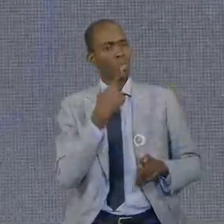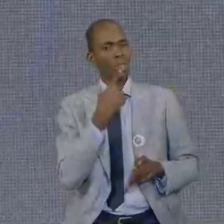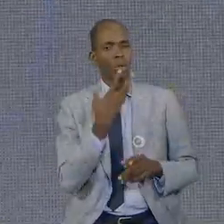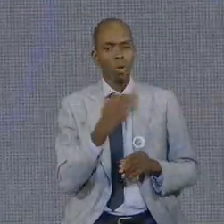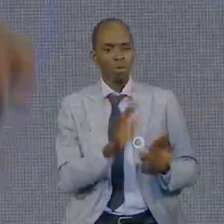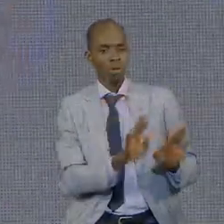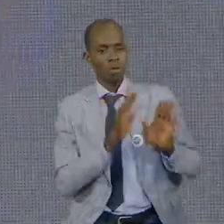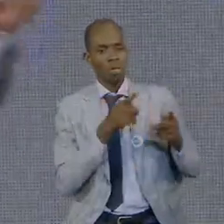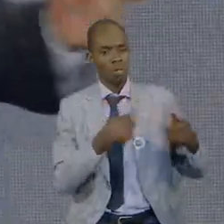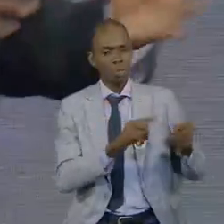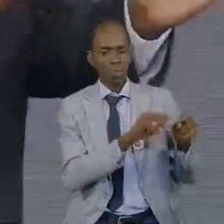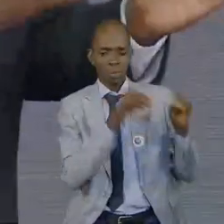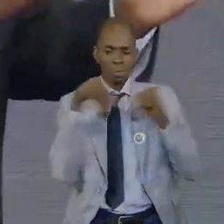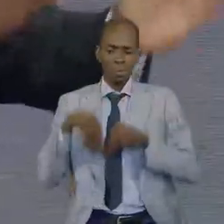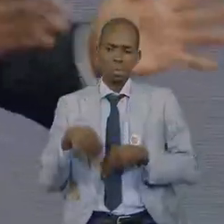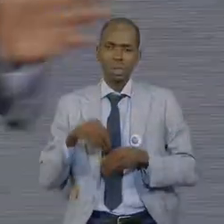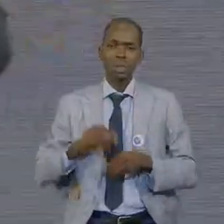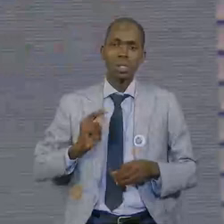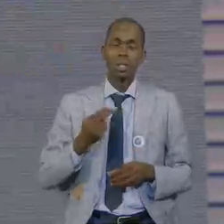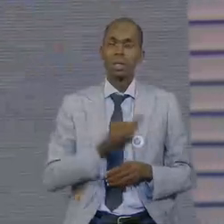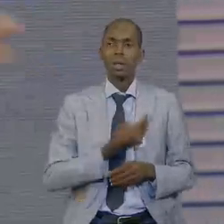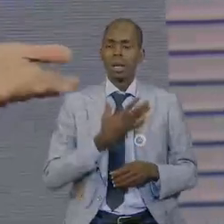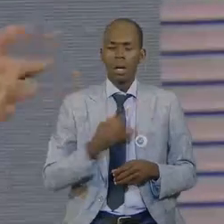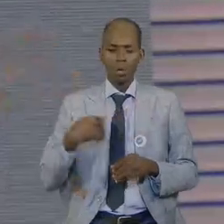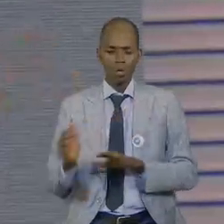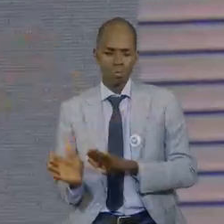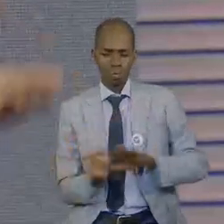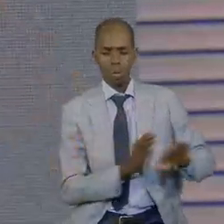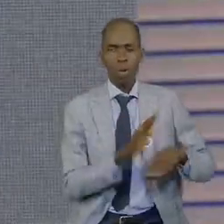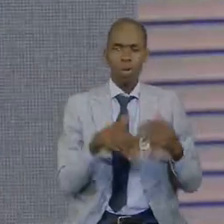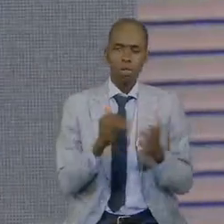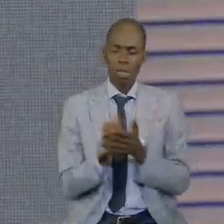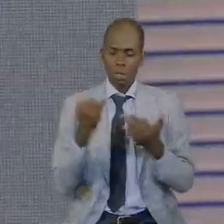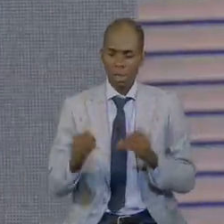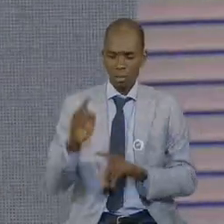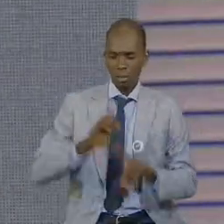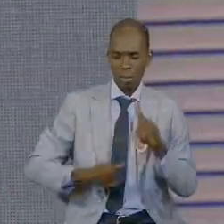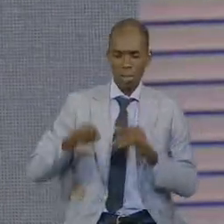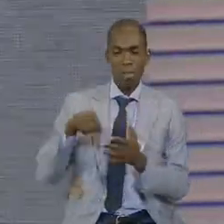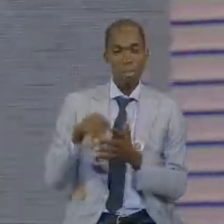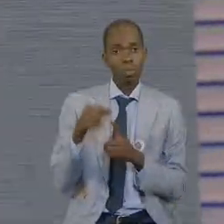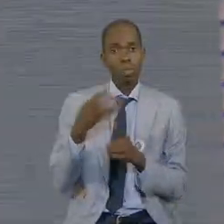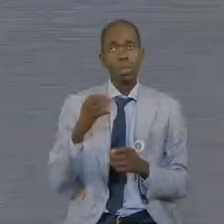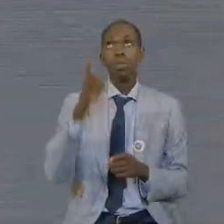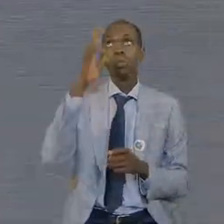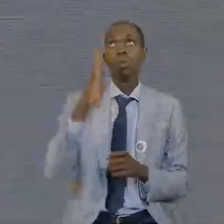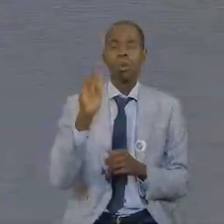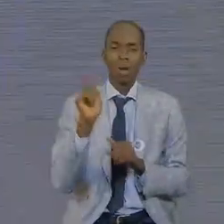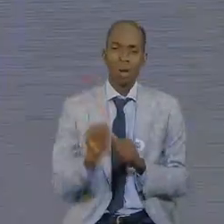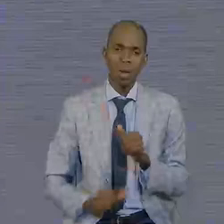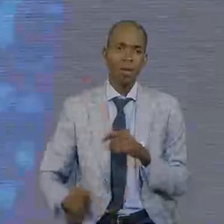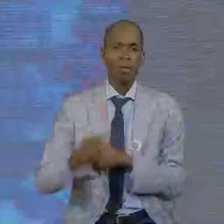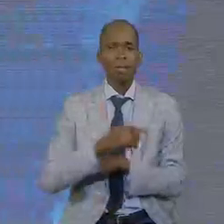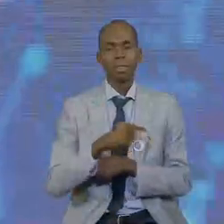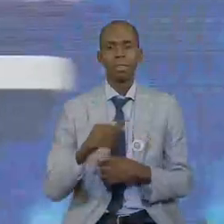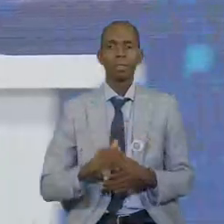to instill in us, and then we say these words of God every day. Et si nous pouvons vider nos